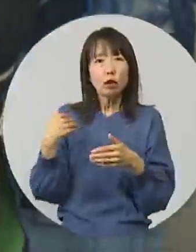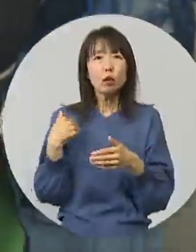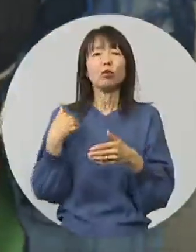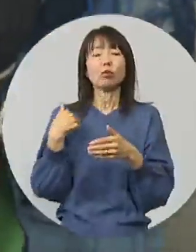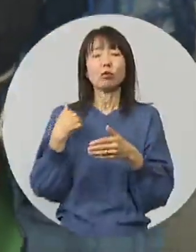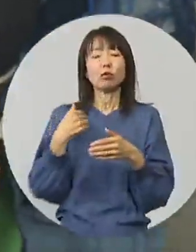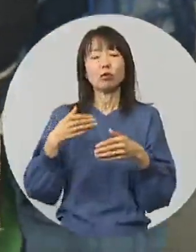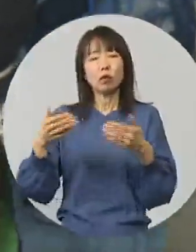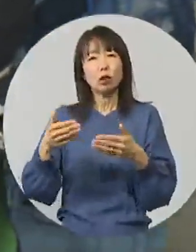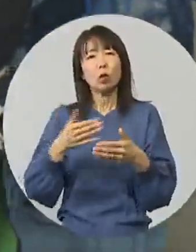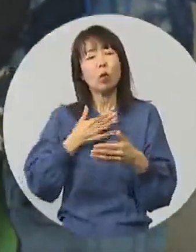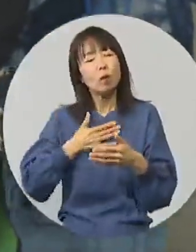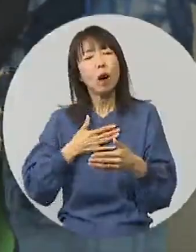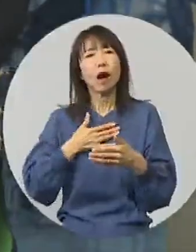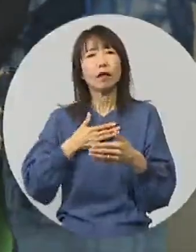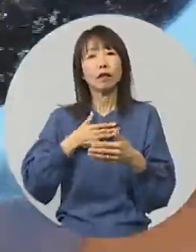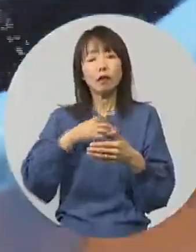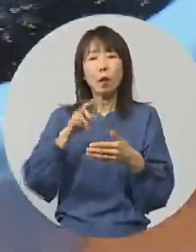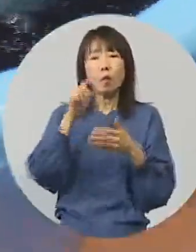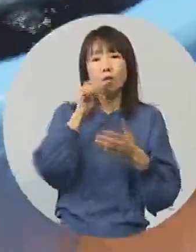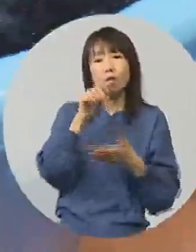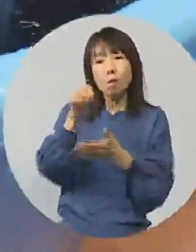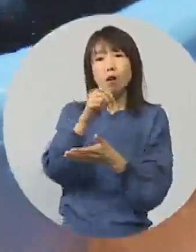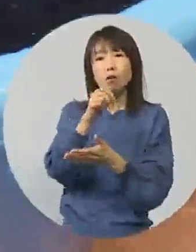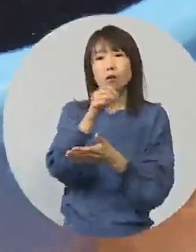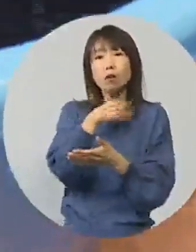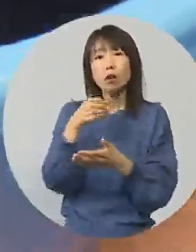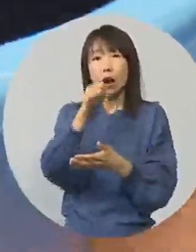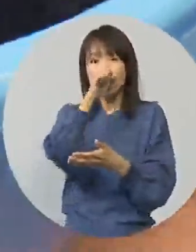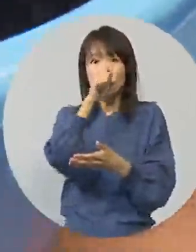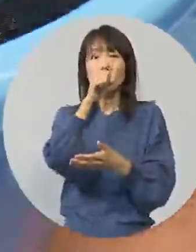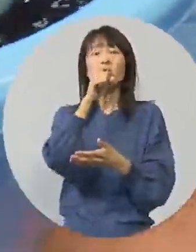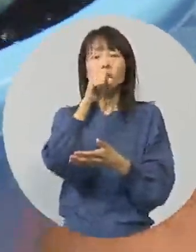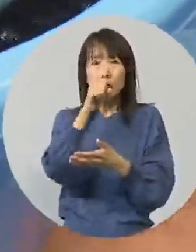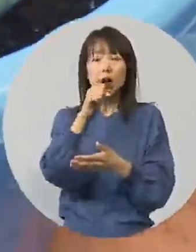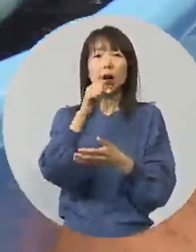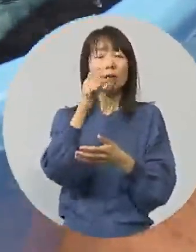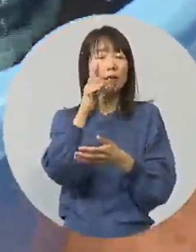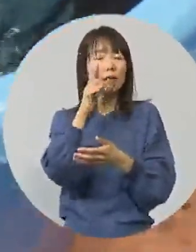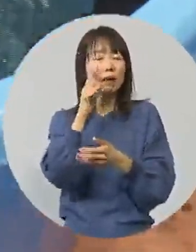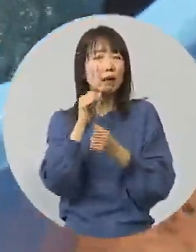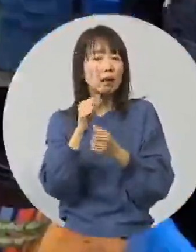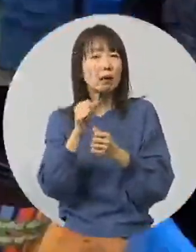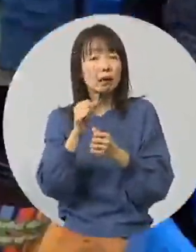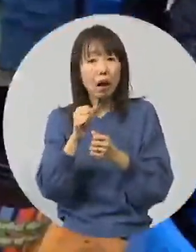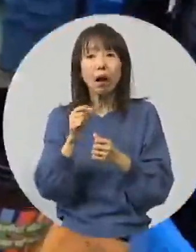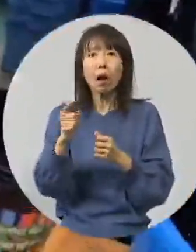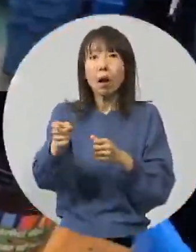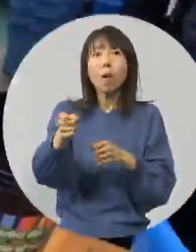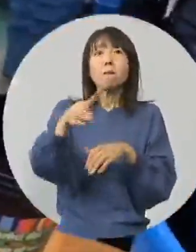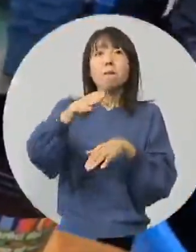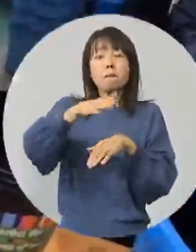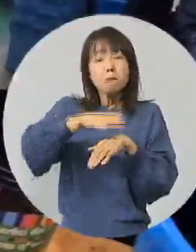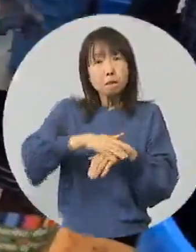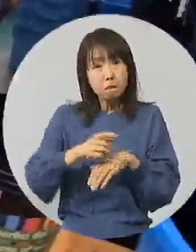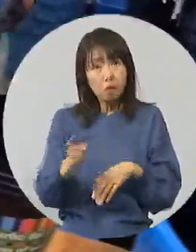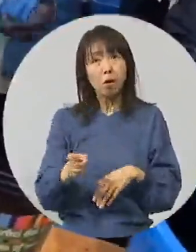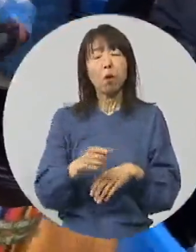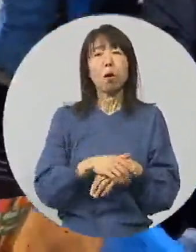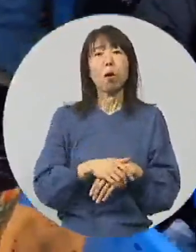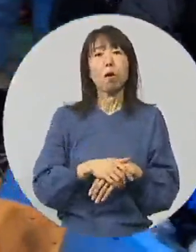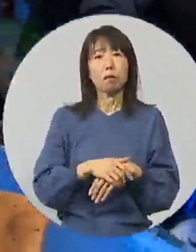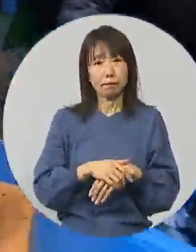ところ で最初一緒にやり始めて、はい、まあご覧の通り、はい、すっごい上手なんですよ。 いやそうです、手つきが もう